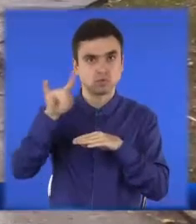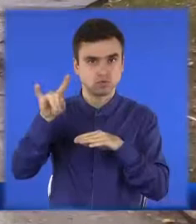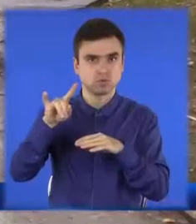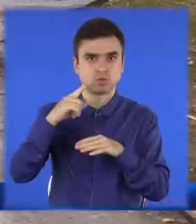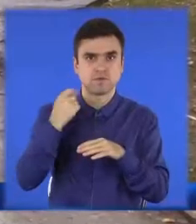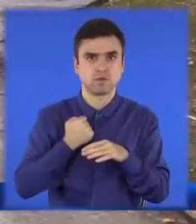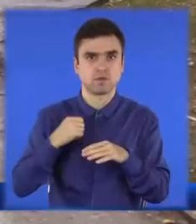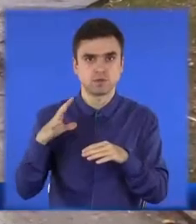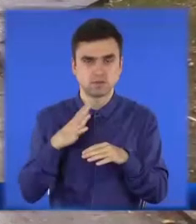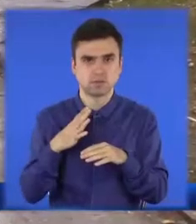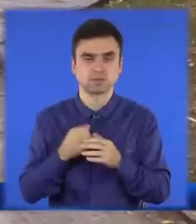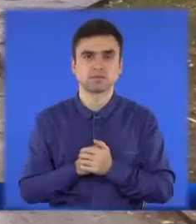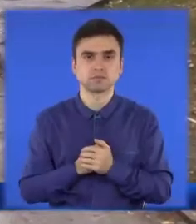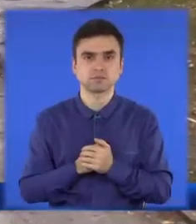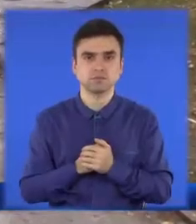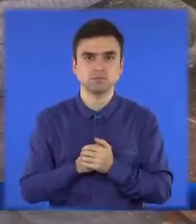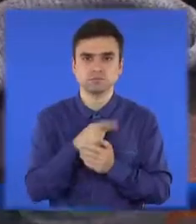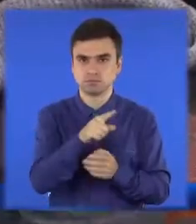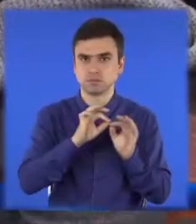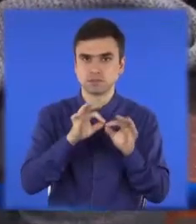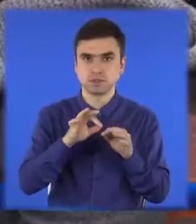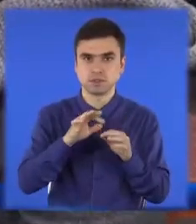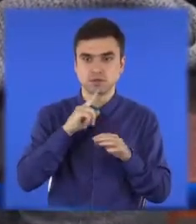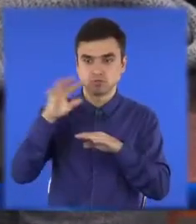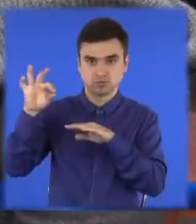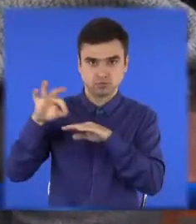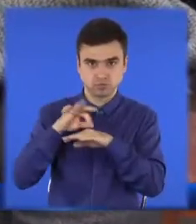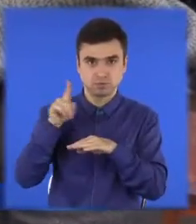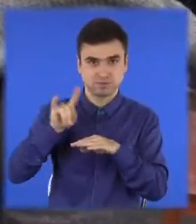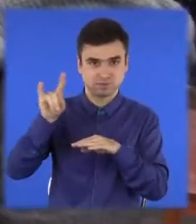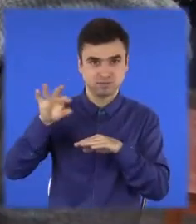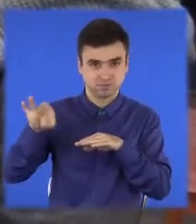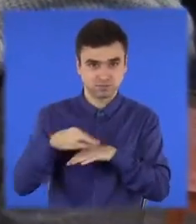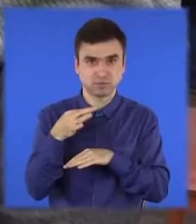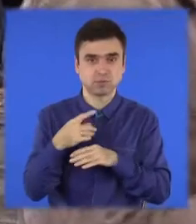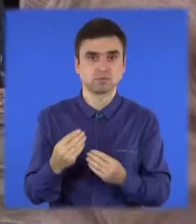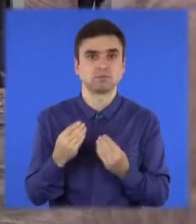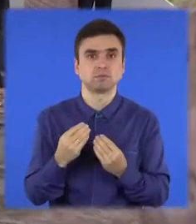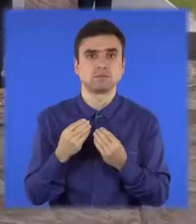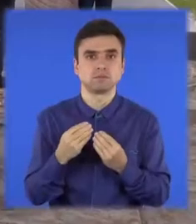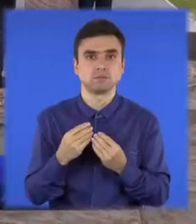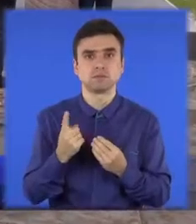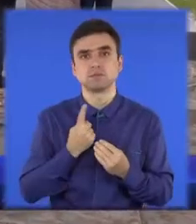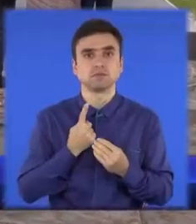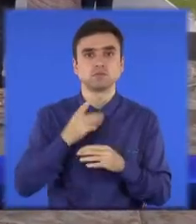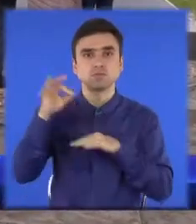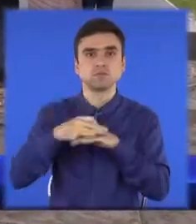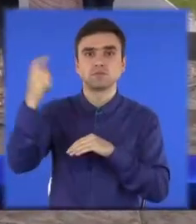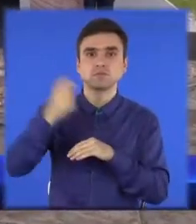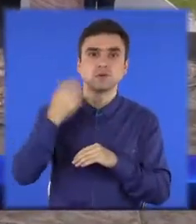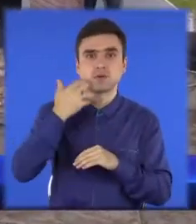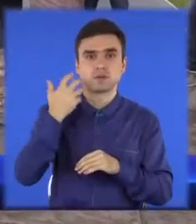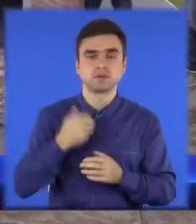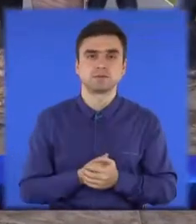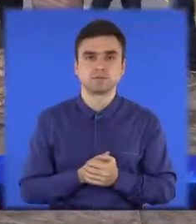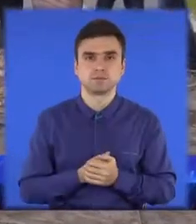бути дружиною льотчика – це дуже почесне звання. Вона завжди з нетерпінням очікувала чоловіка з рейсів. Молоді роки ми чекали. Це